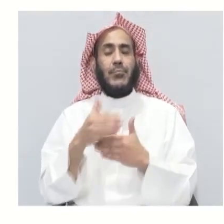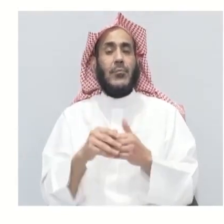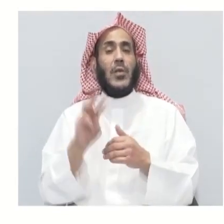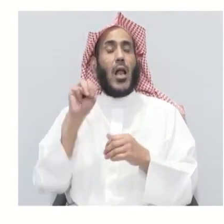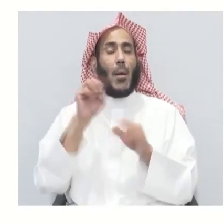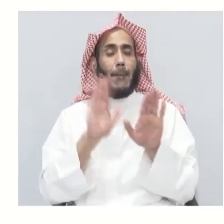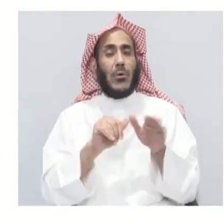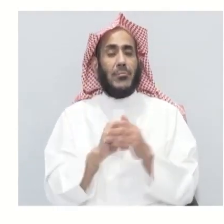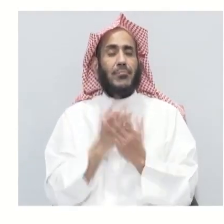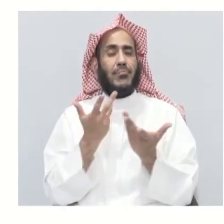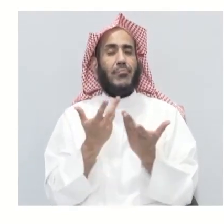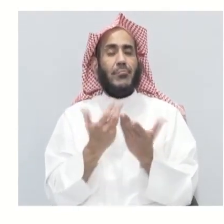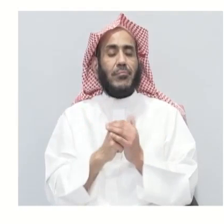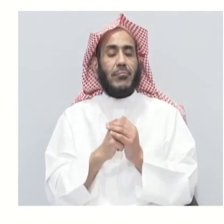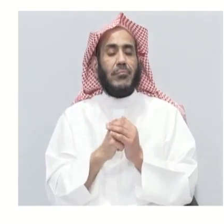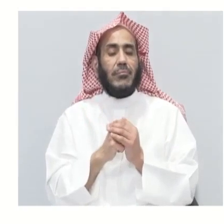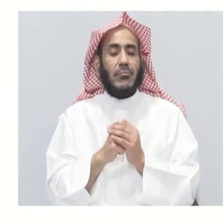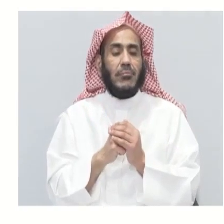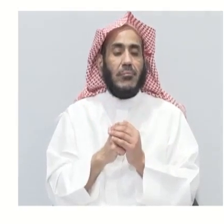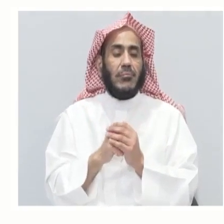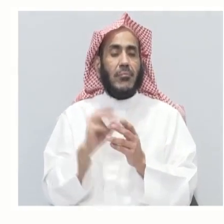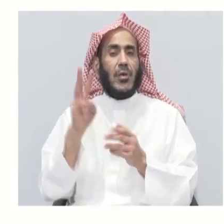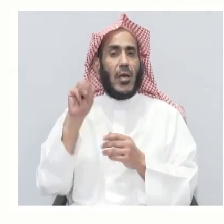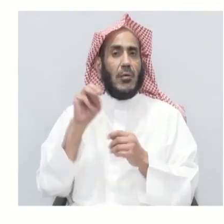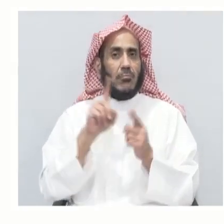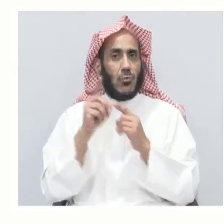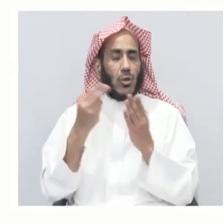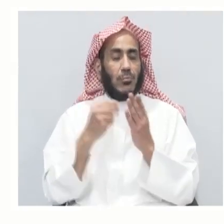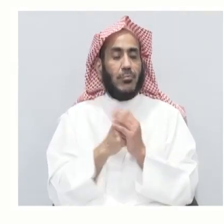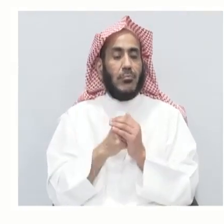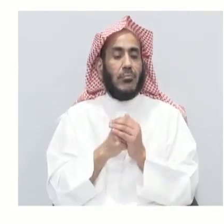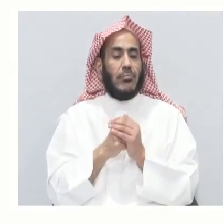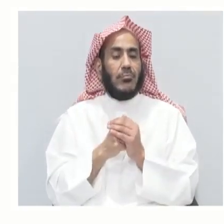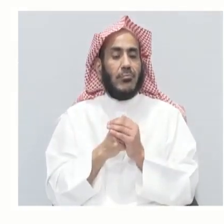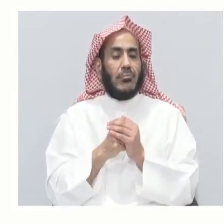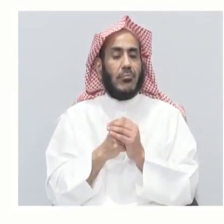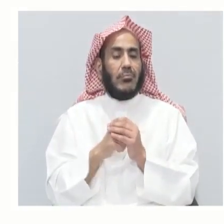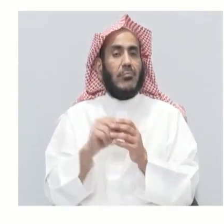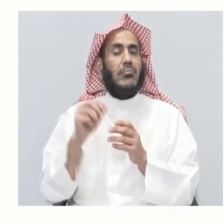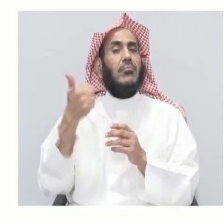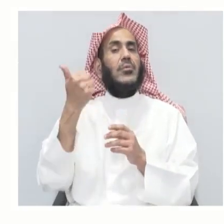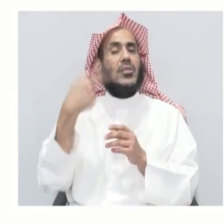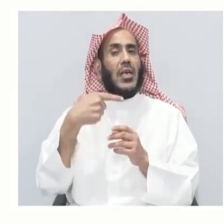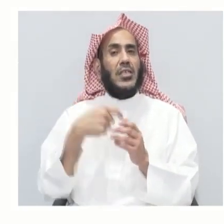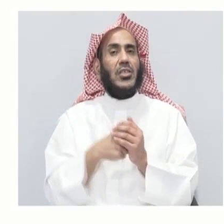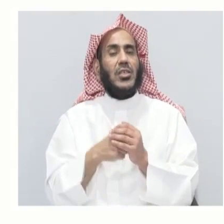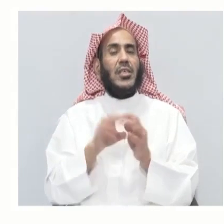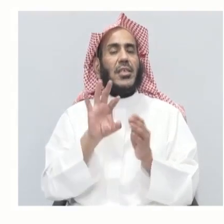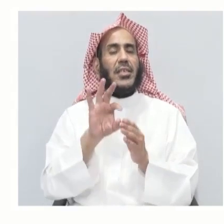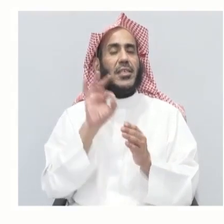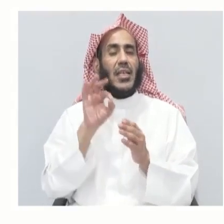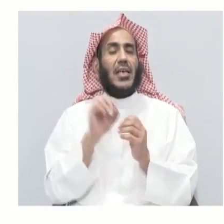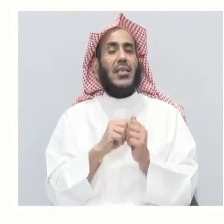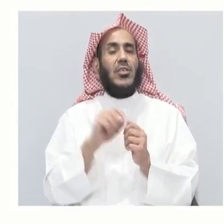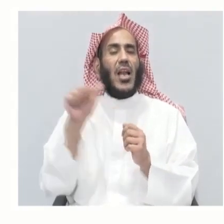موجوده لديك اللي هي عباره عن ماذا هذه الام ان اردت ان تكتب تتب اللي هي عباره عن 16 هنا نستخرج ال